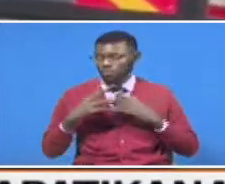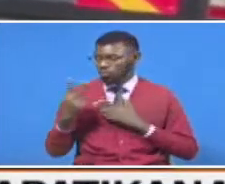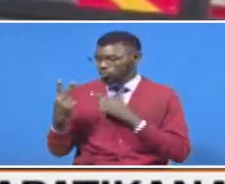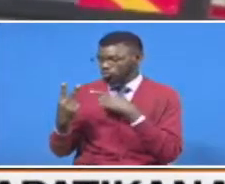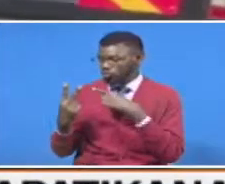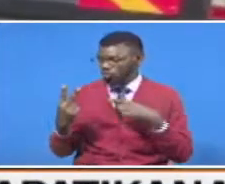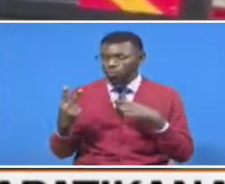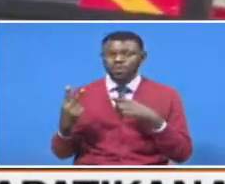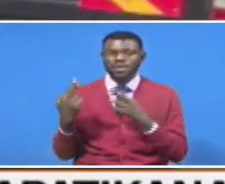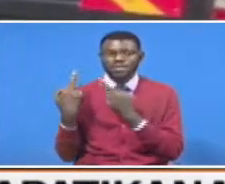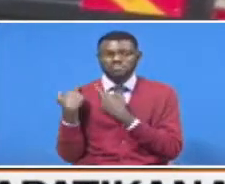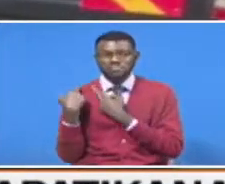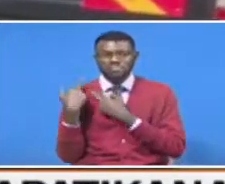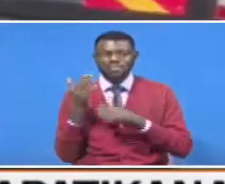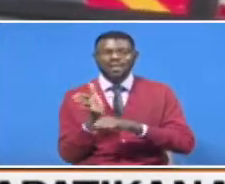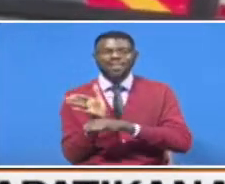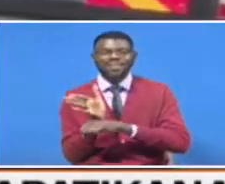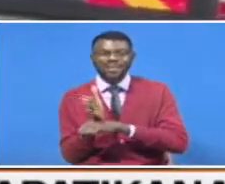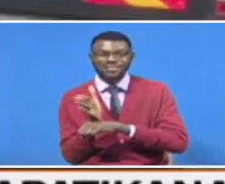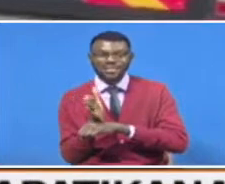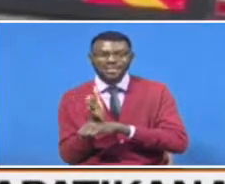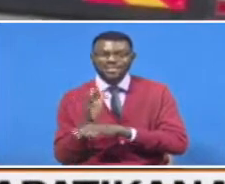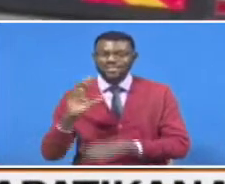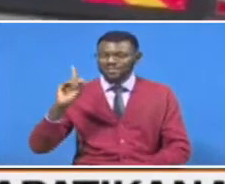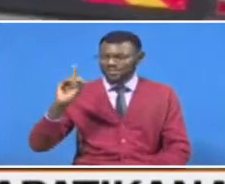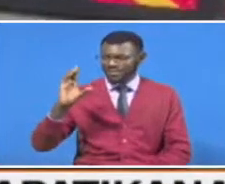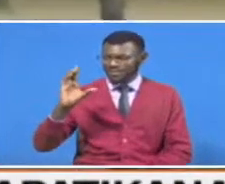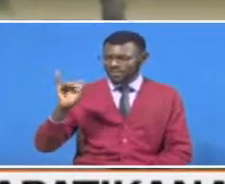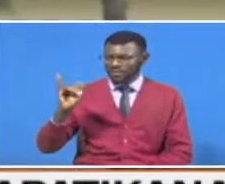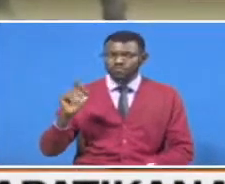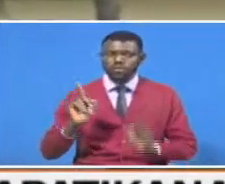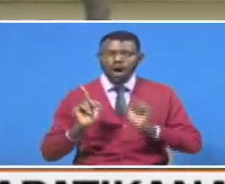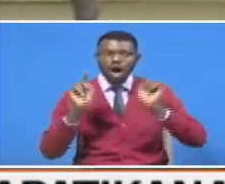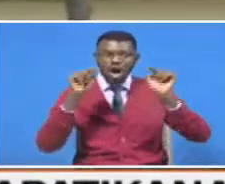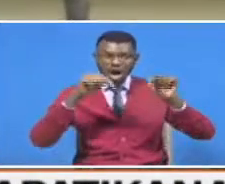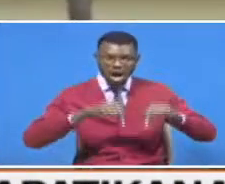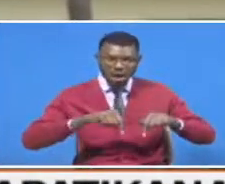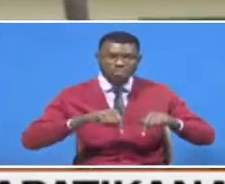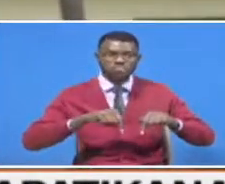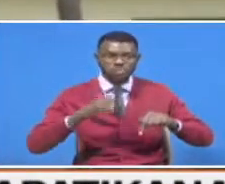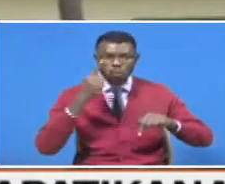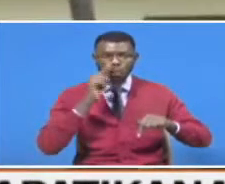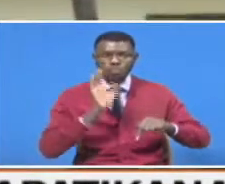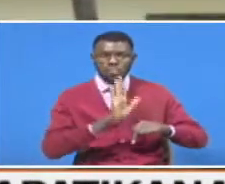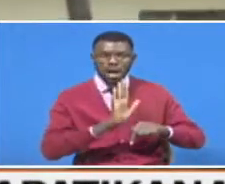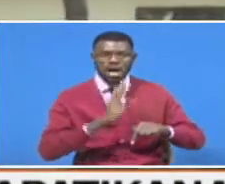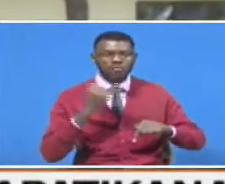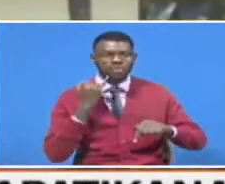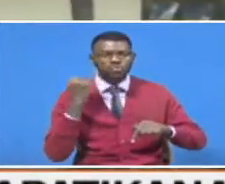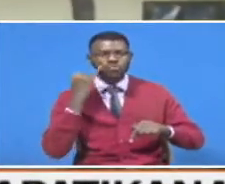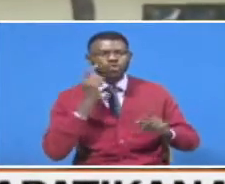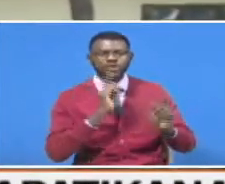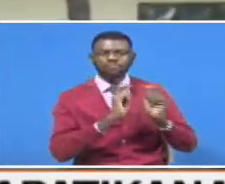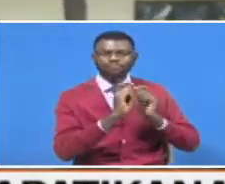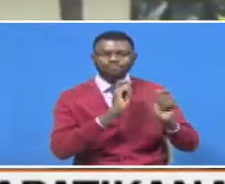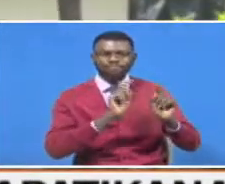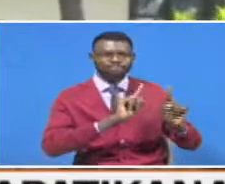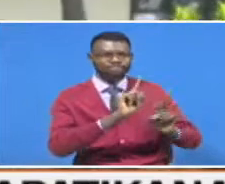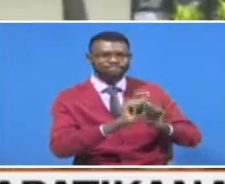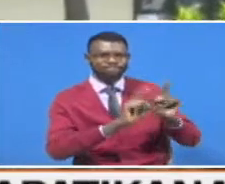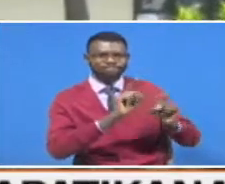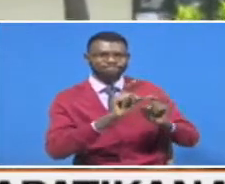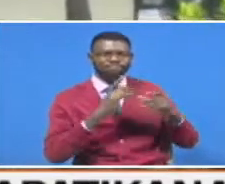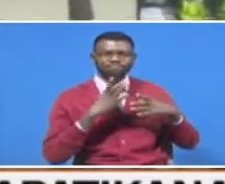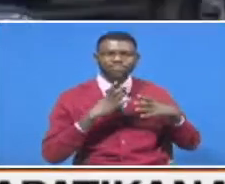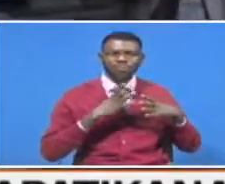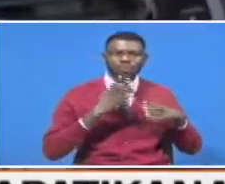Alhamisi, maafisa wa polisi kutoka idara ya ujasusi walikita kambi katika boma lake la Nakuru kufanya mahojiano na wafanyikazi wa nyumbani